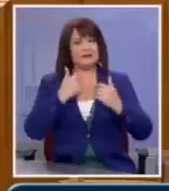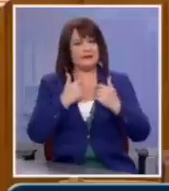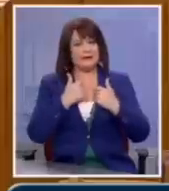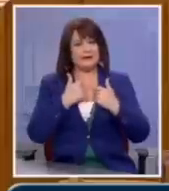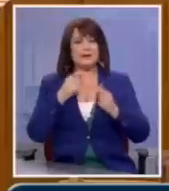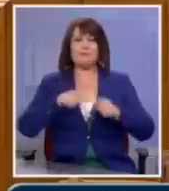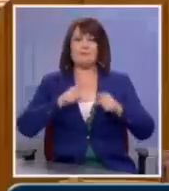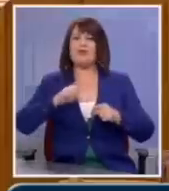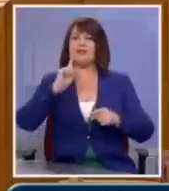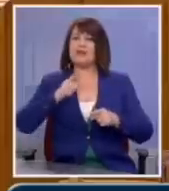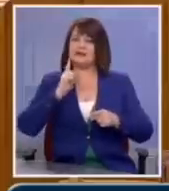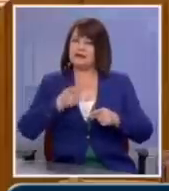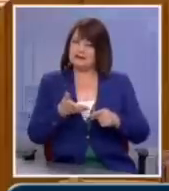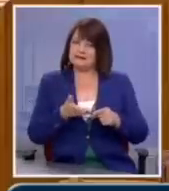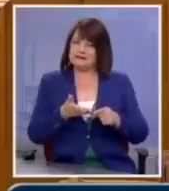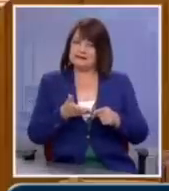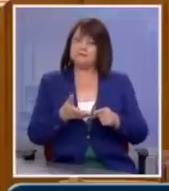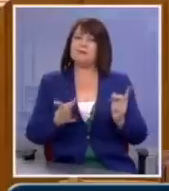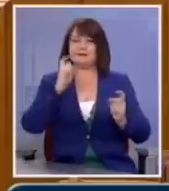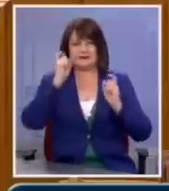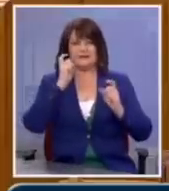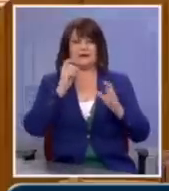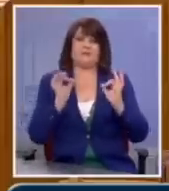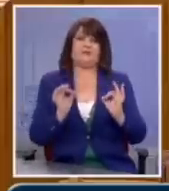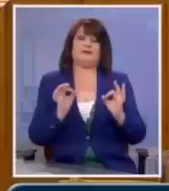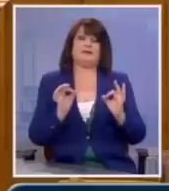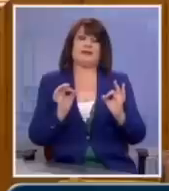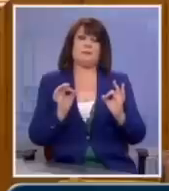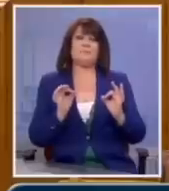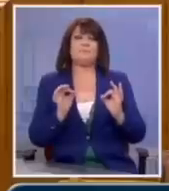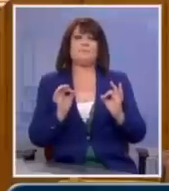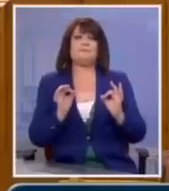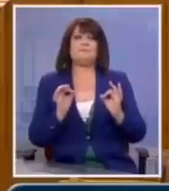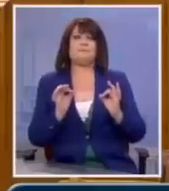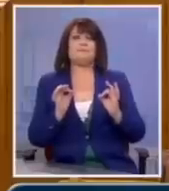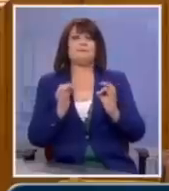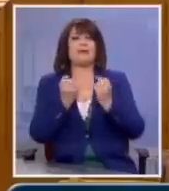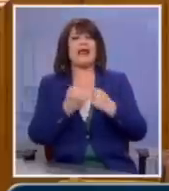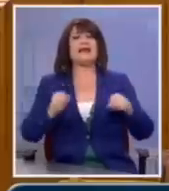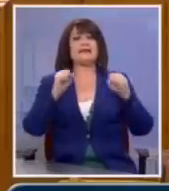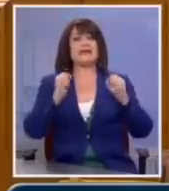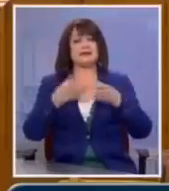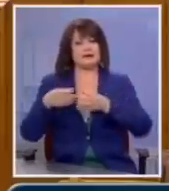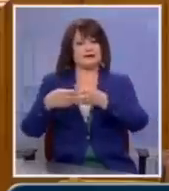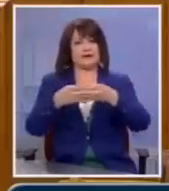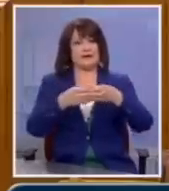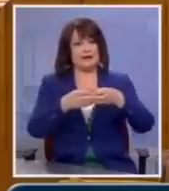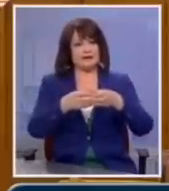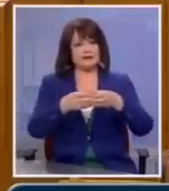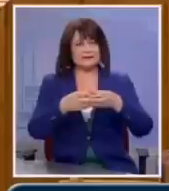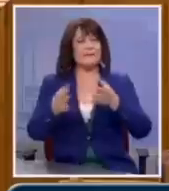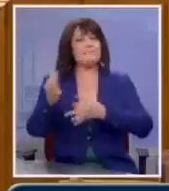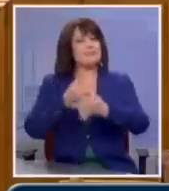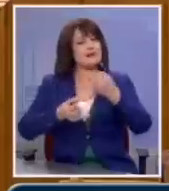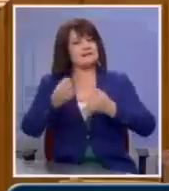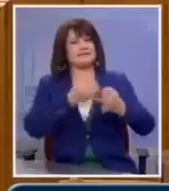κάποιες διατάξεις από αυτό και λάβαμε φυσικά υπόψη μας τις ανεξάρτητες αρχές που έχουν